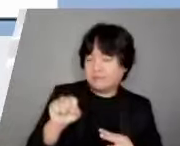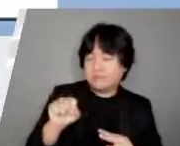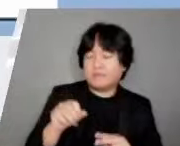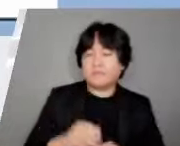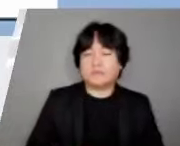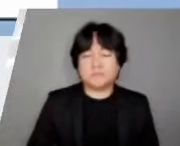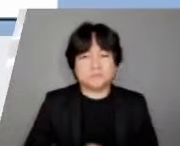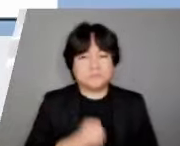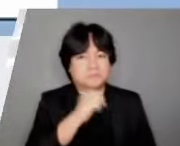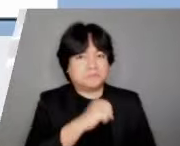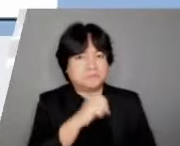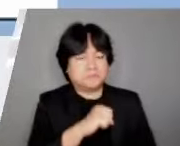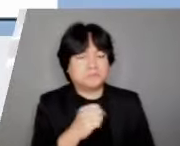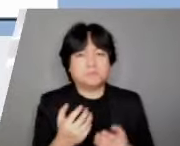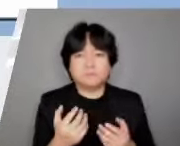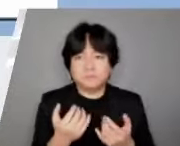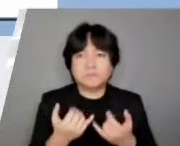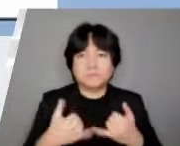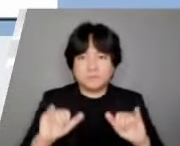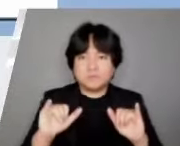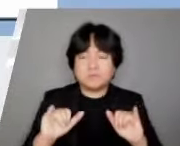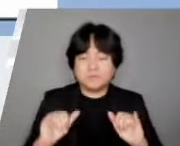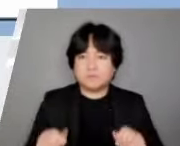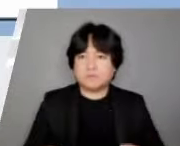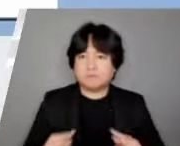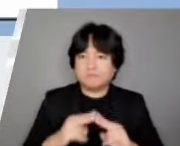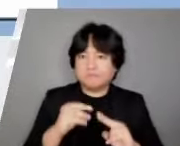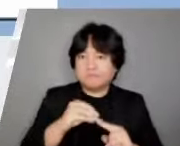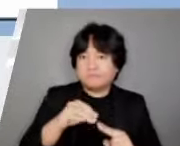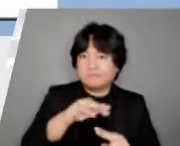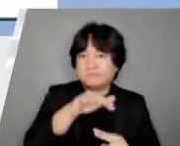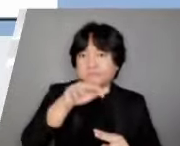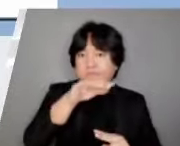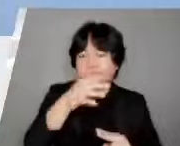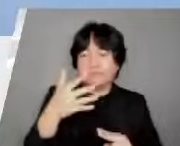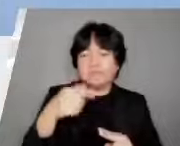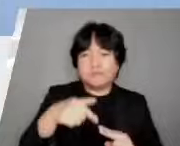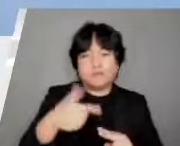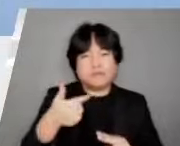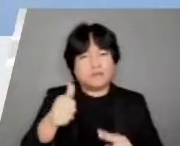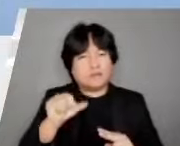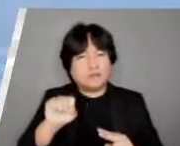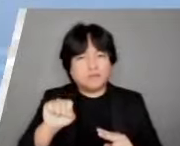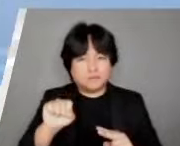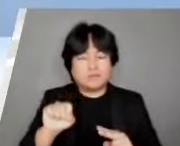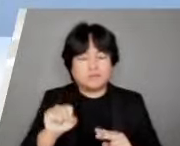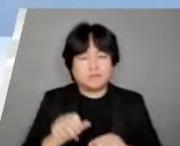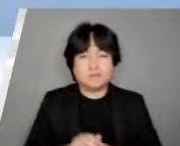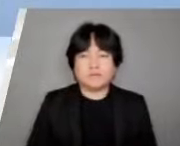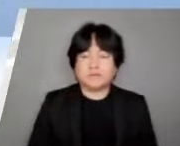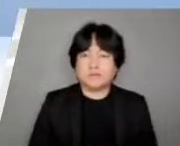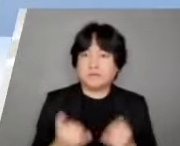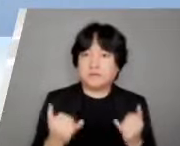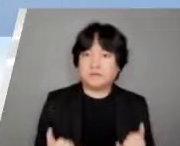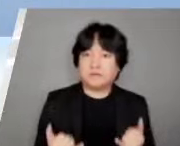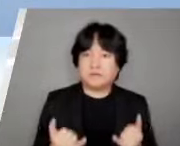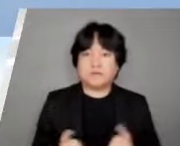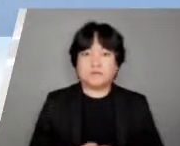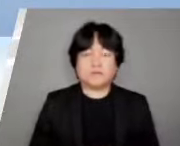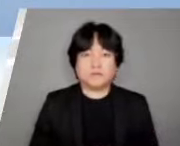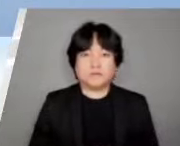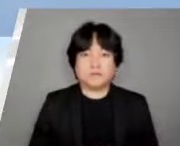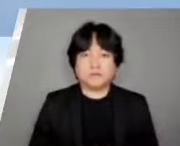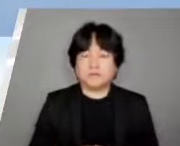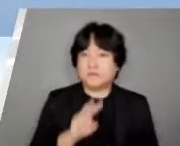rin ang pagbubuga pagkakaroon ng steaming sa taal volcano ngayon and up to now umabot po ng halos 2,400